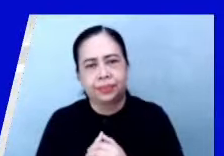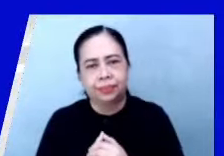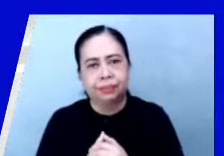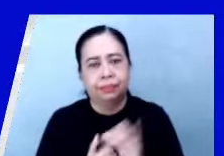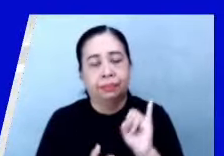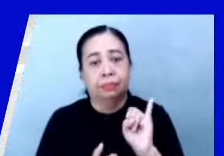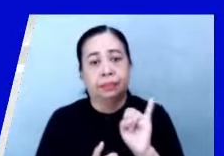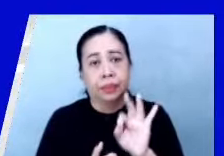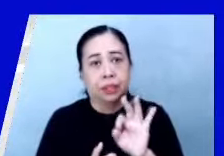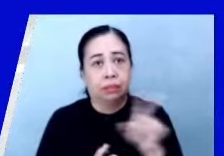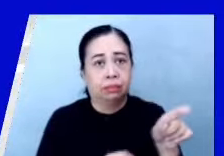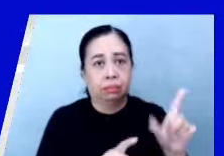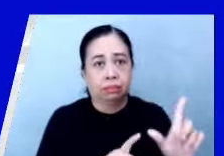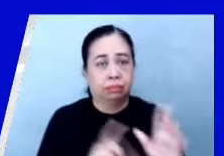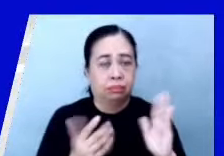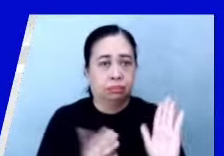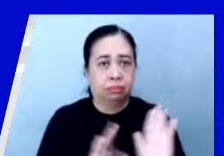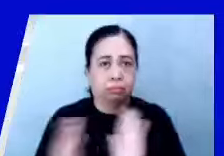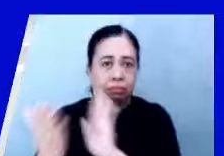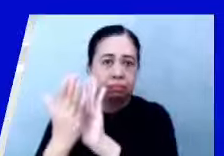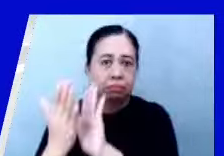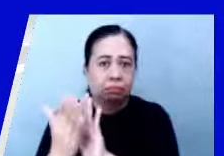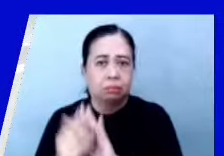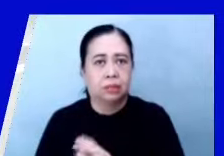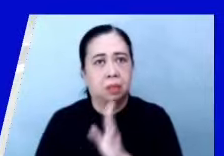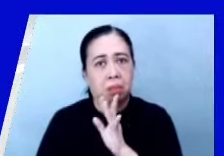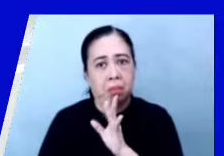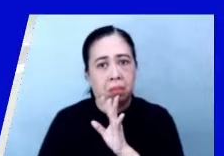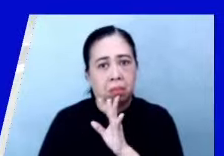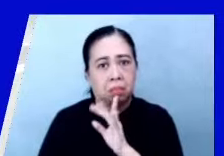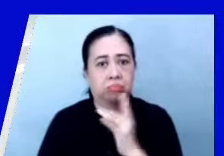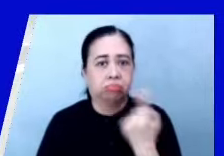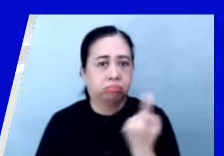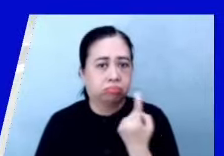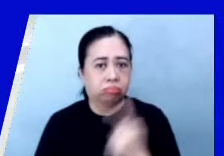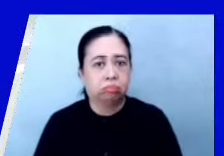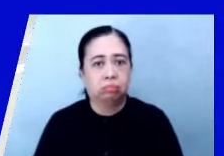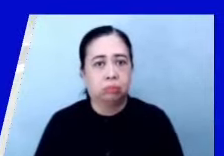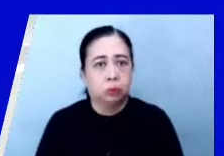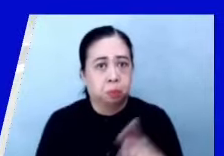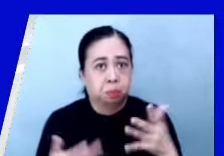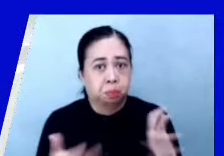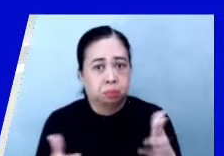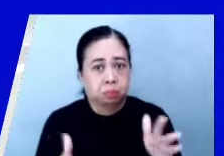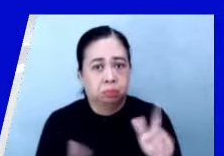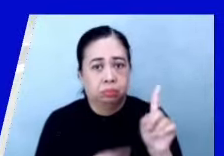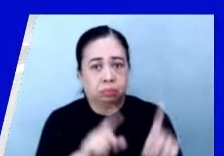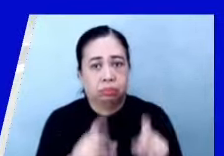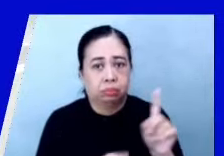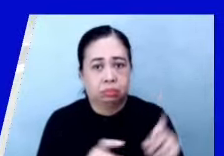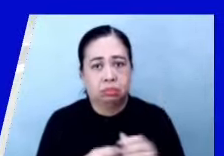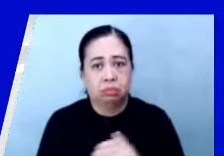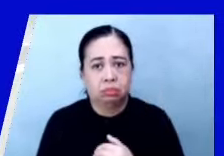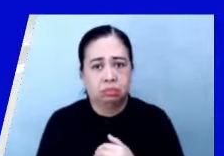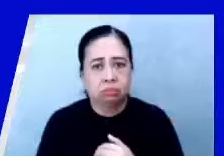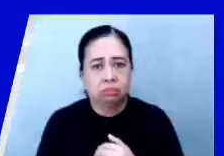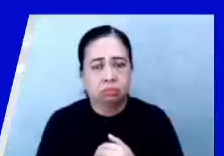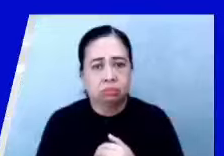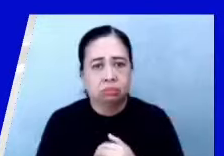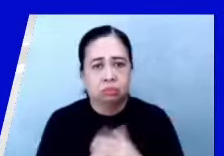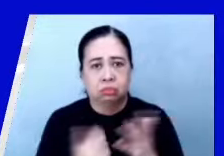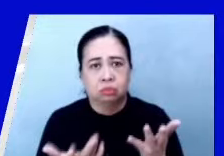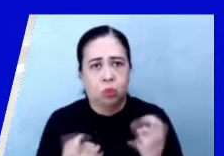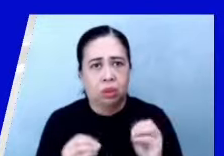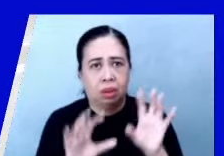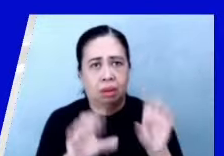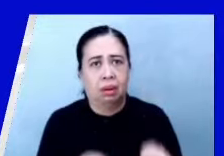appear siya sa Senate, magsasalita lang siya. And then kung tapos na siyang questioning, wala nang arrest order. Lagi ko